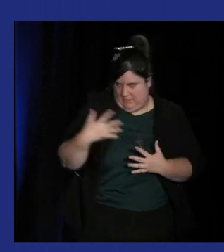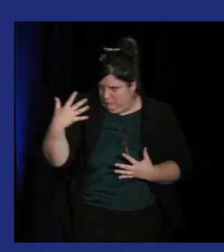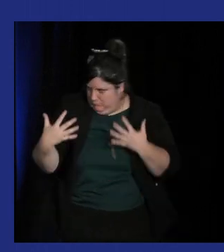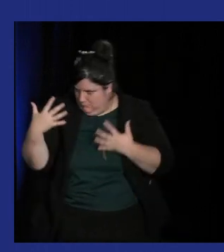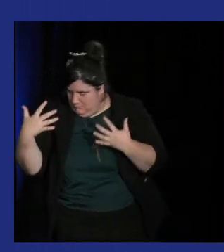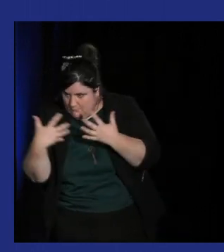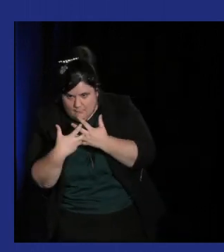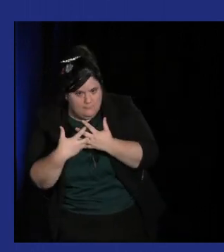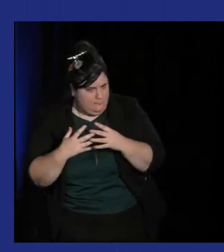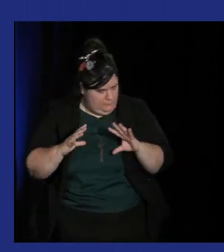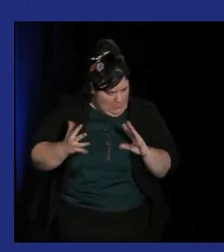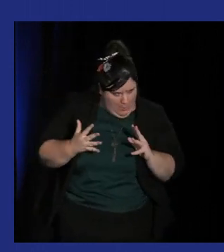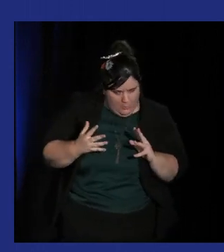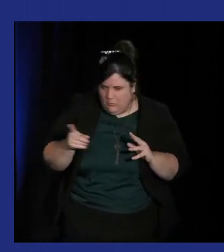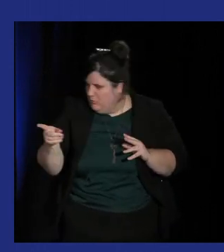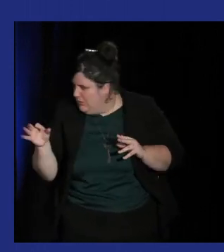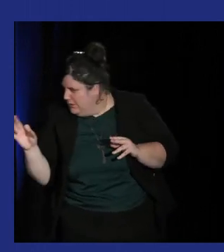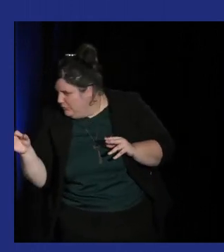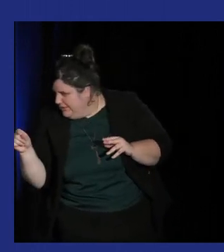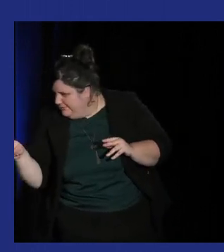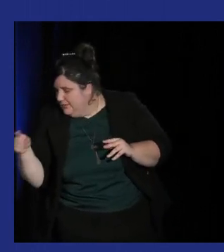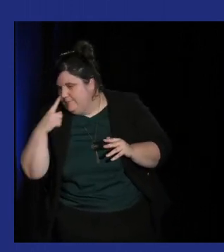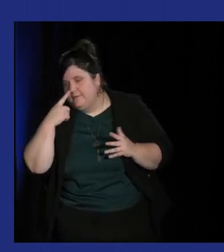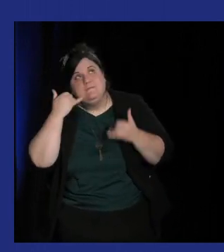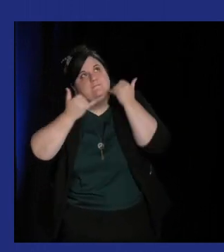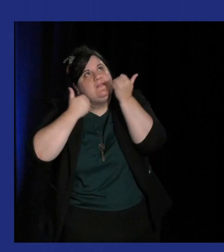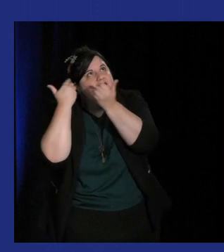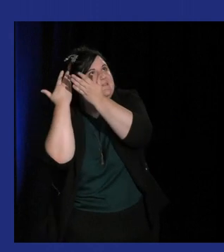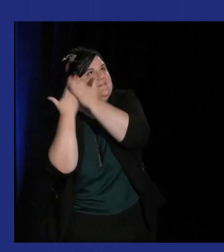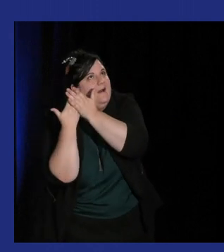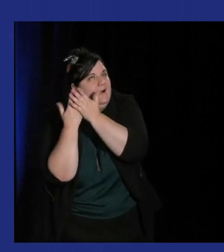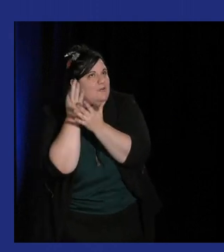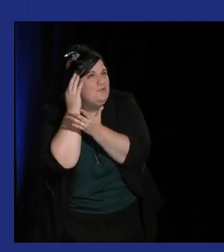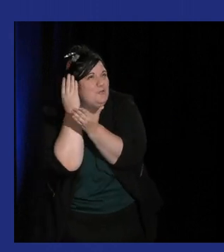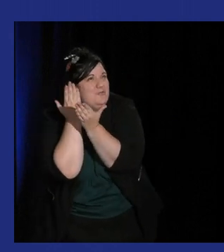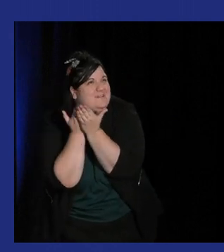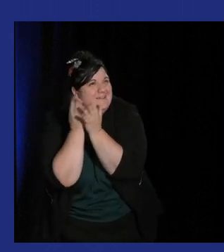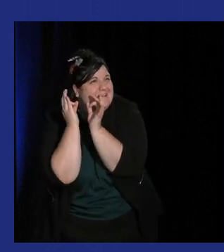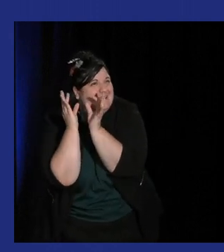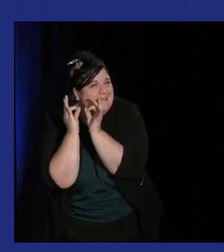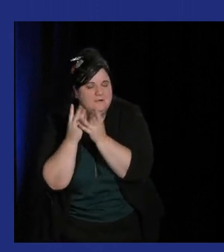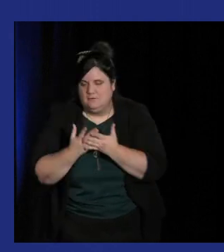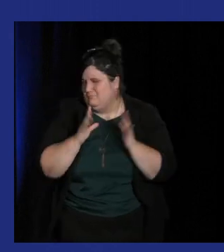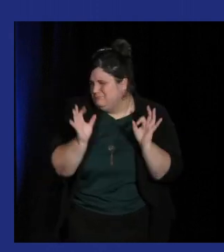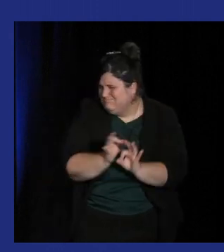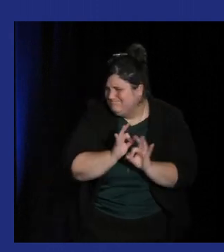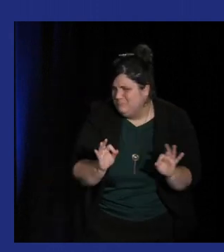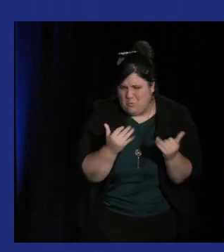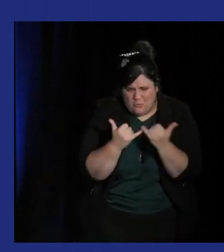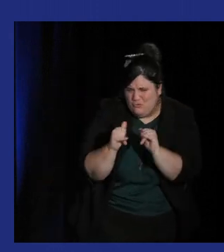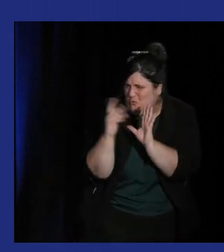ça tous ces trucs ah ouais ah ça serait incroyable si on avait cette cette feature en fait dans le jeu